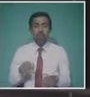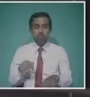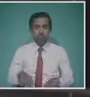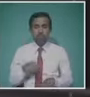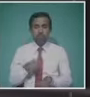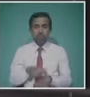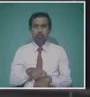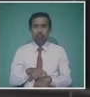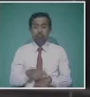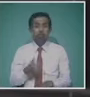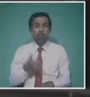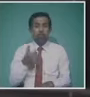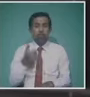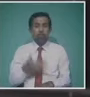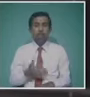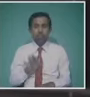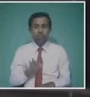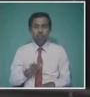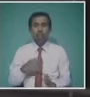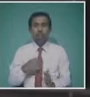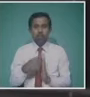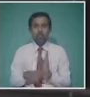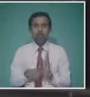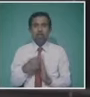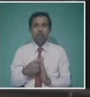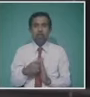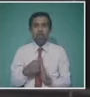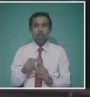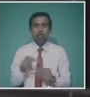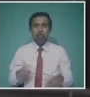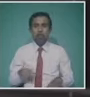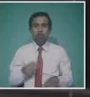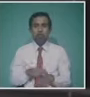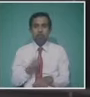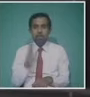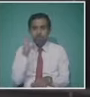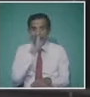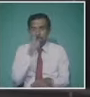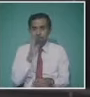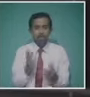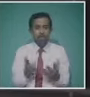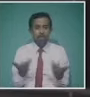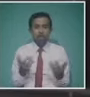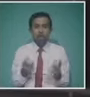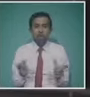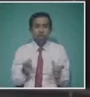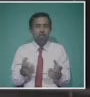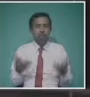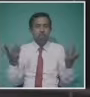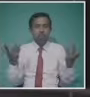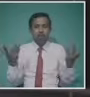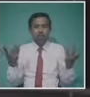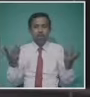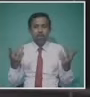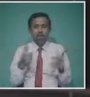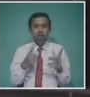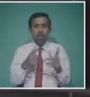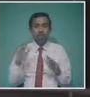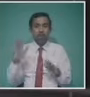අවස්ථාව ඓතිහාසික විය යුතුයි අපේ රටේ මේ පාර හැංගෙන්නේ නැහැ බය වෙන්නේ නැහැ ඇබ්සන් වෙන්නේ